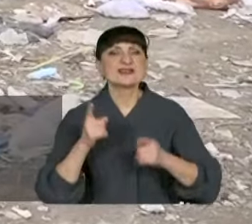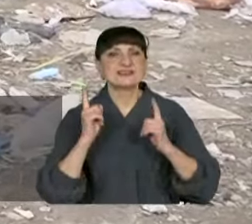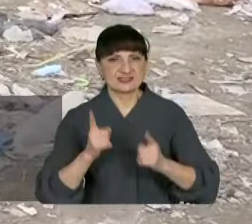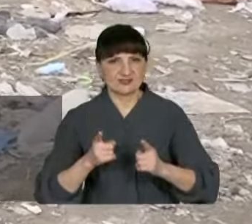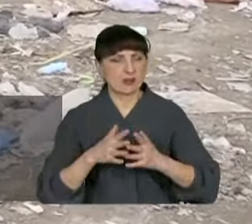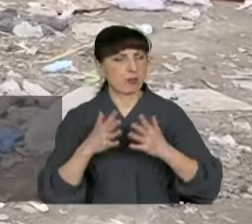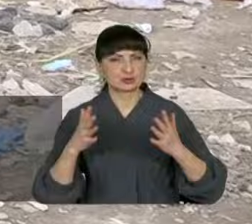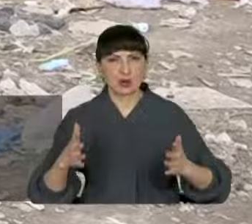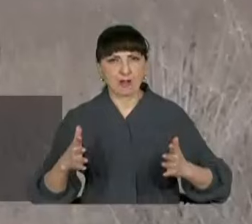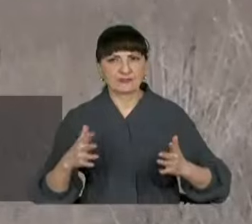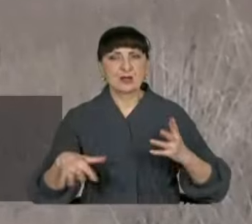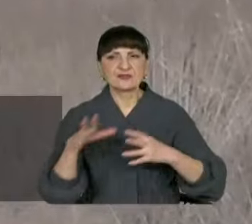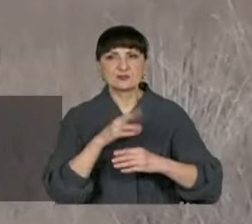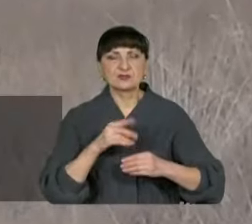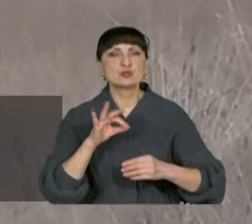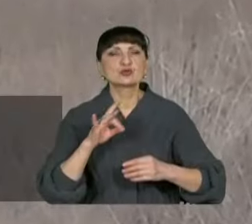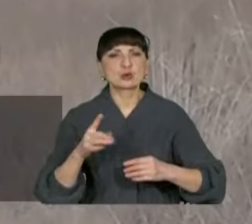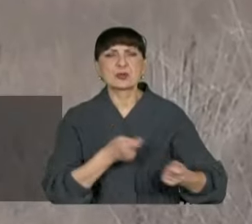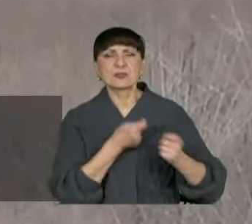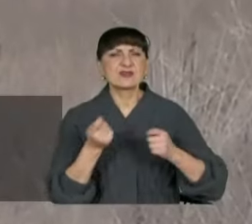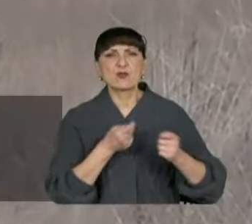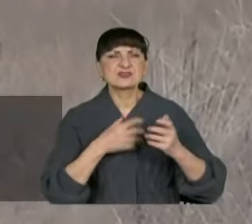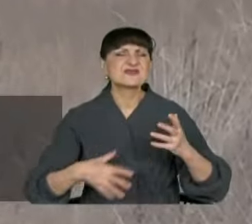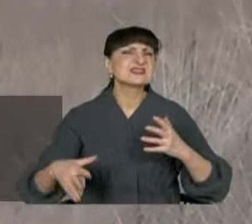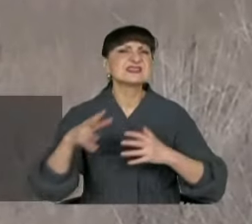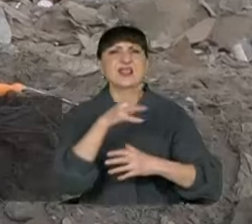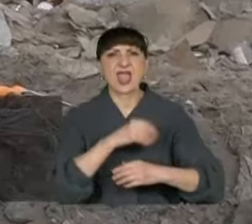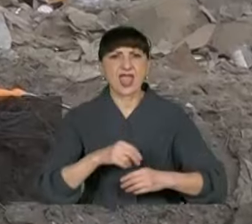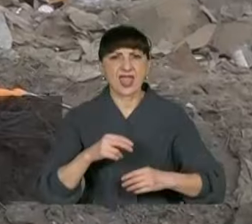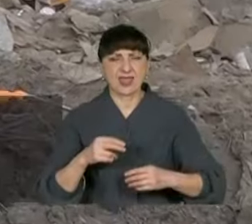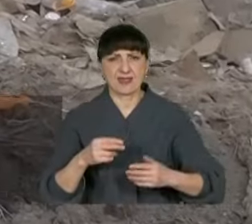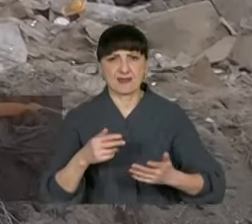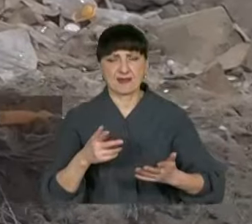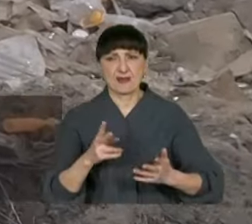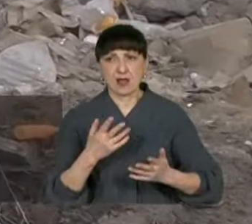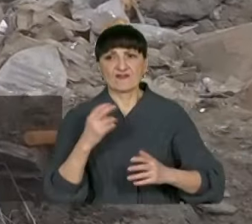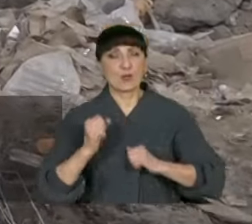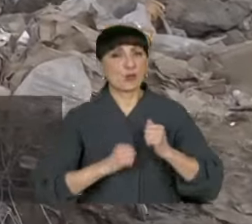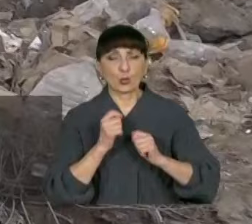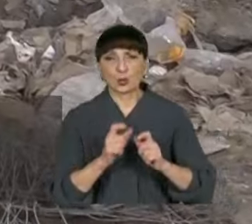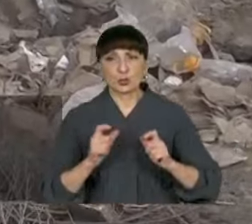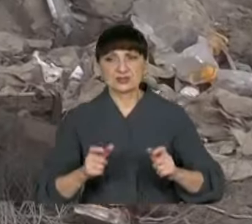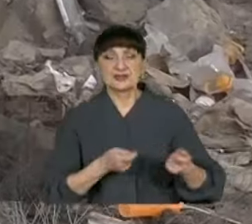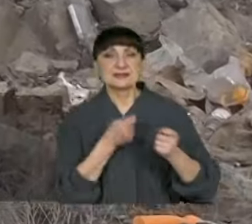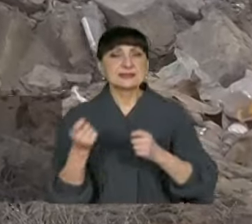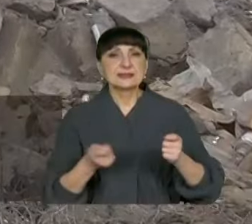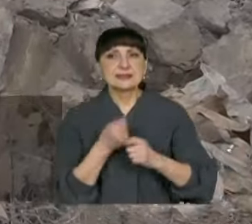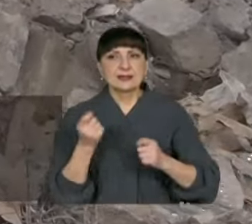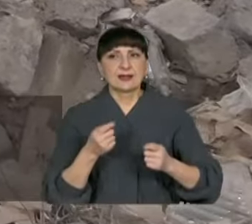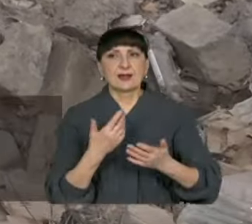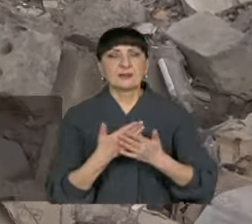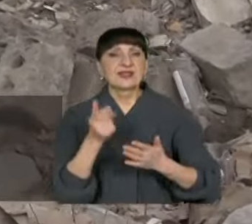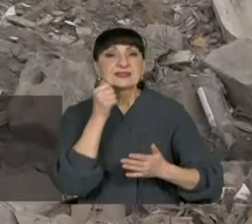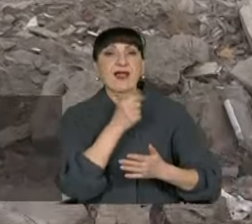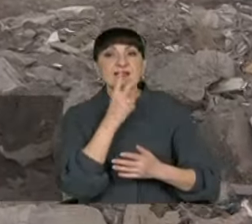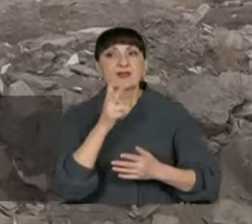действительно большая. По всей видимости, мусор сюда привозят все, кому не лень. По словам возмущенных сельчан, завозимый сюда контрафактный товар,